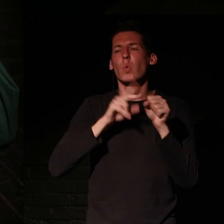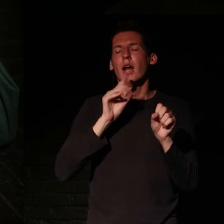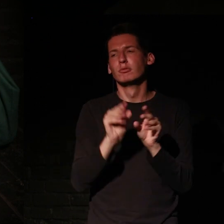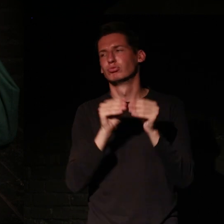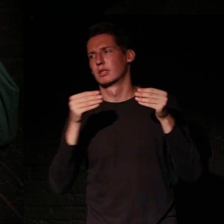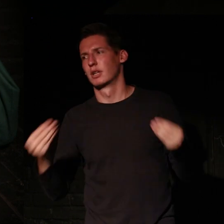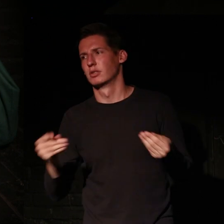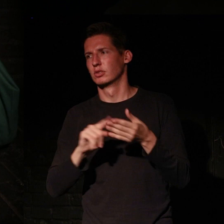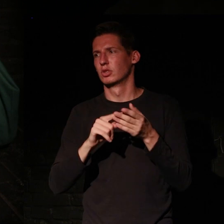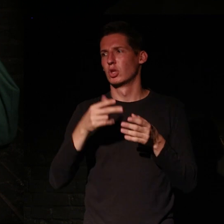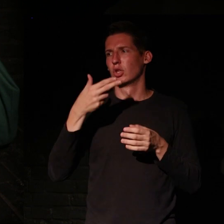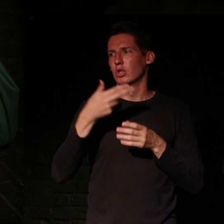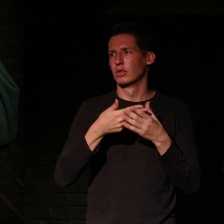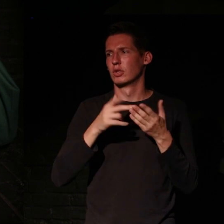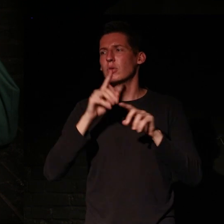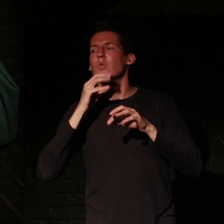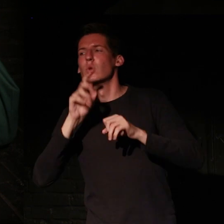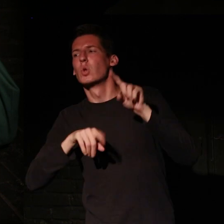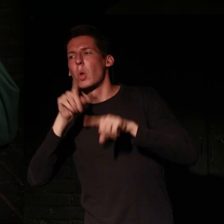bo to jest